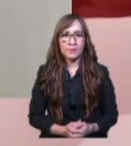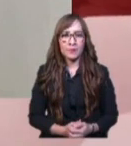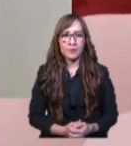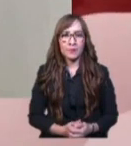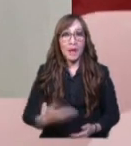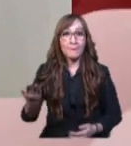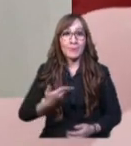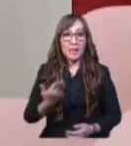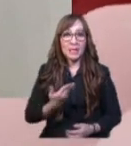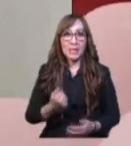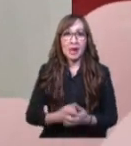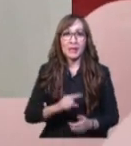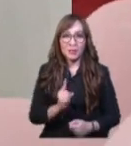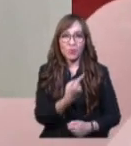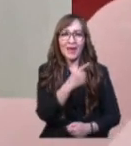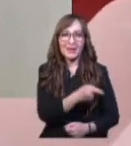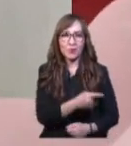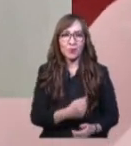sih dimulai dari itu ya.